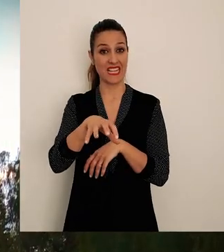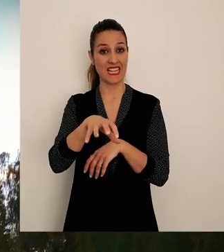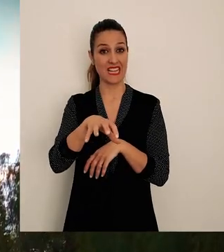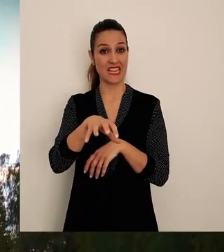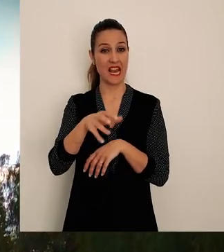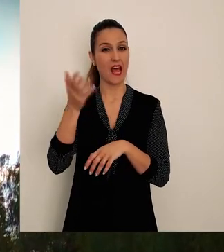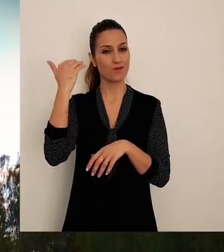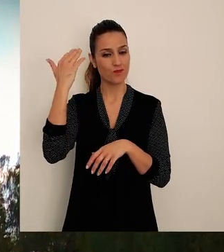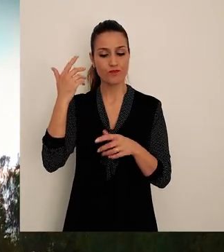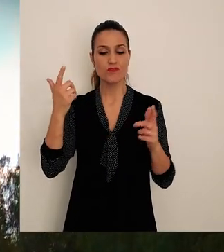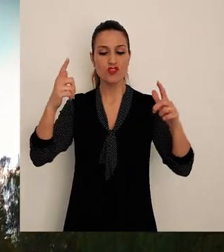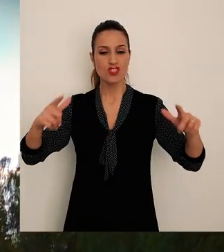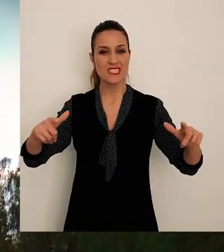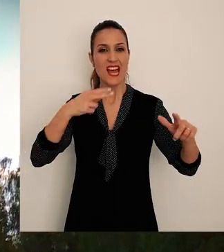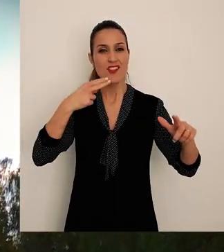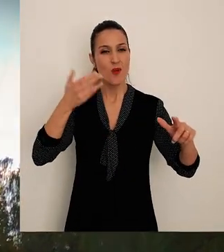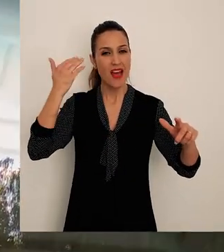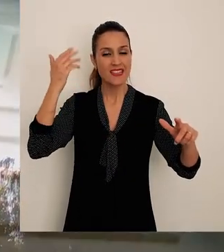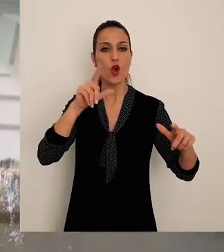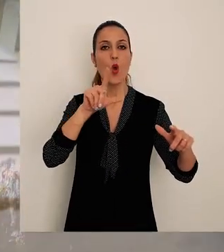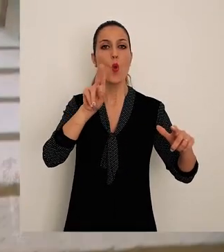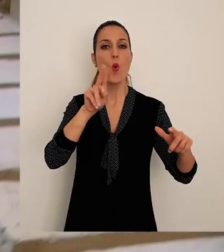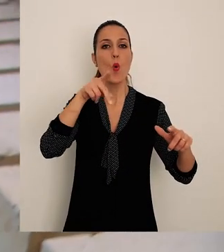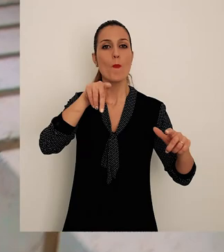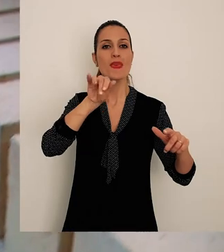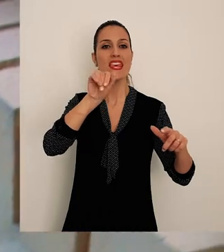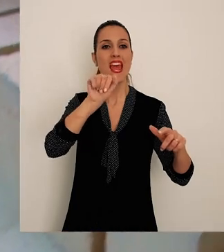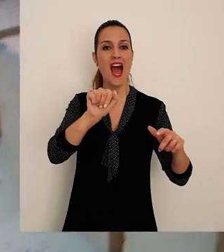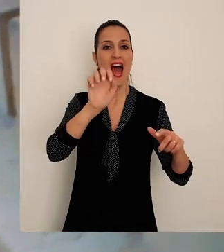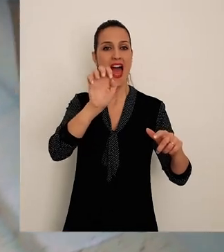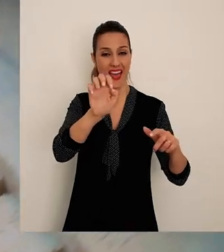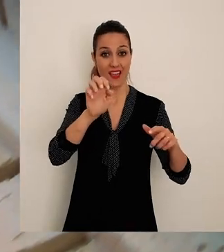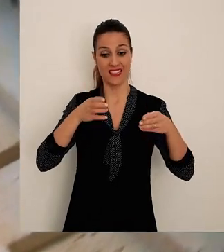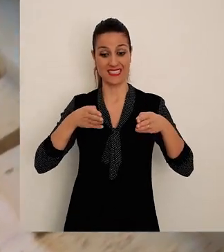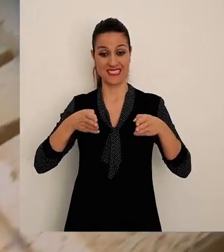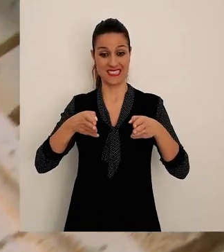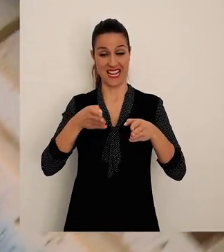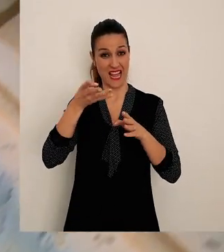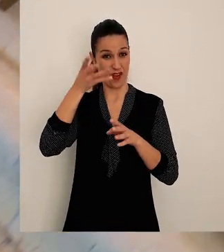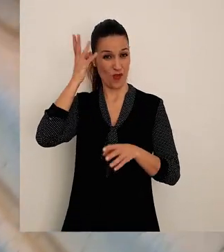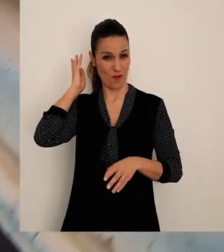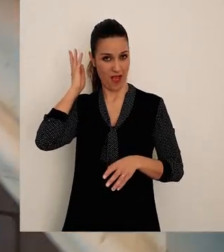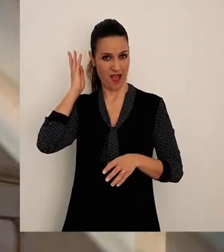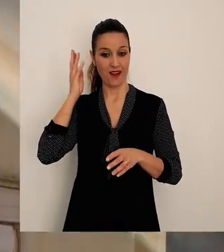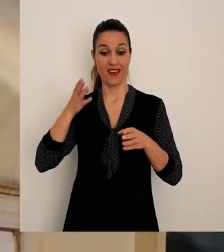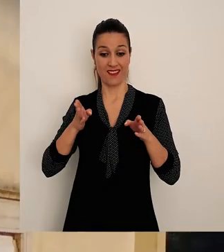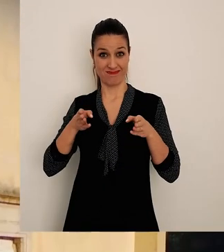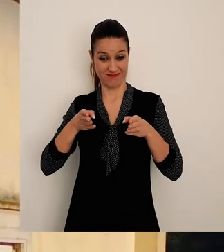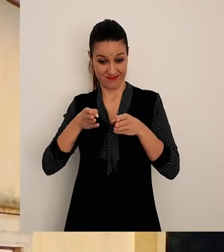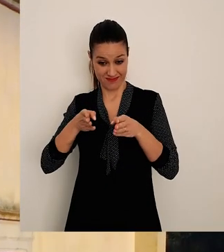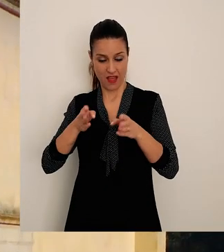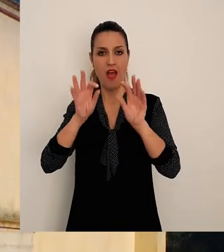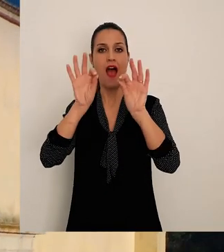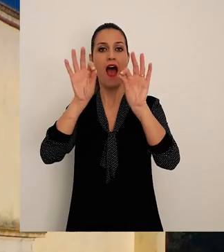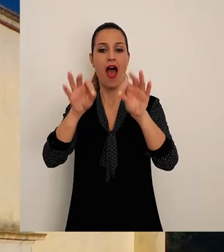La villa si trova in quella che un tempo era la città di Rudie, sul percorso di un'antica strada romana che si immetteva all'interno della